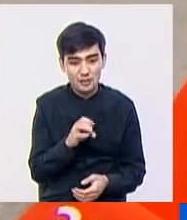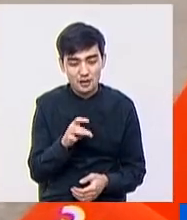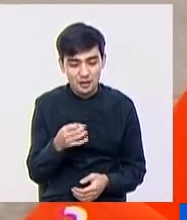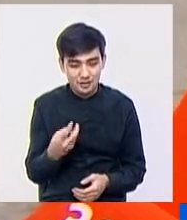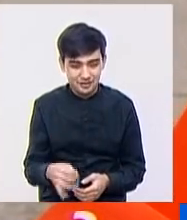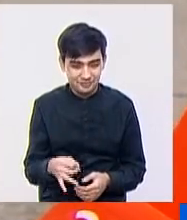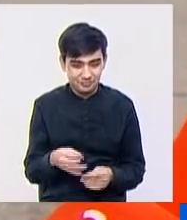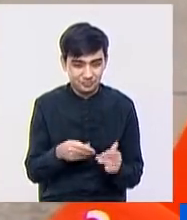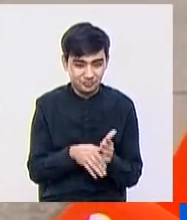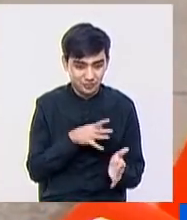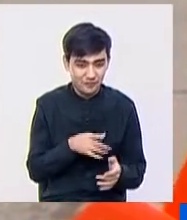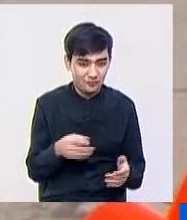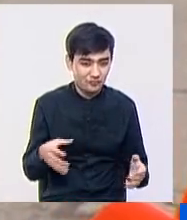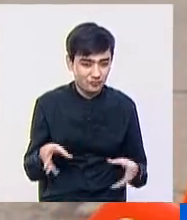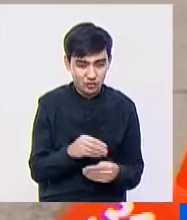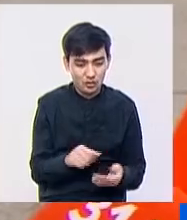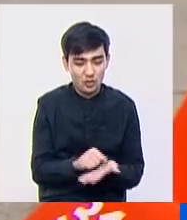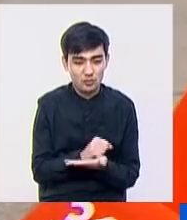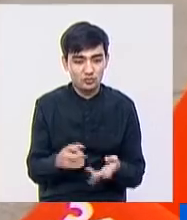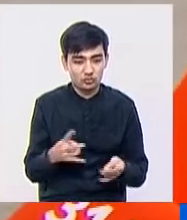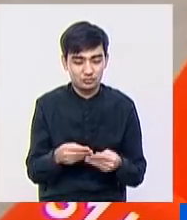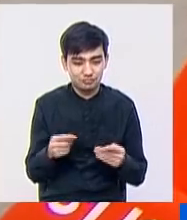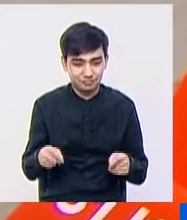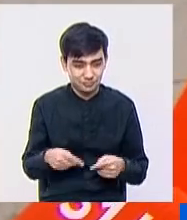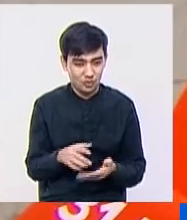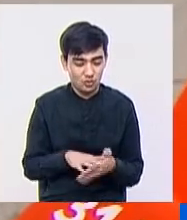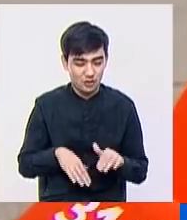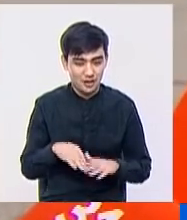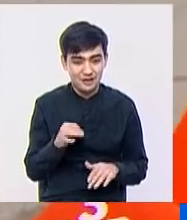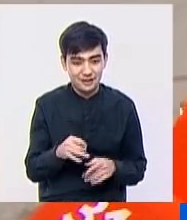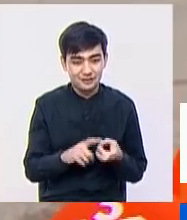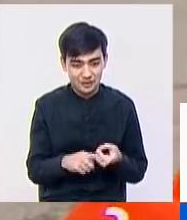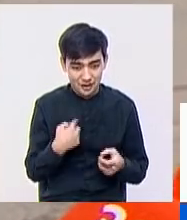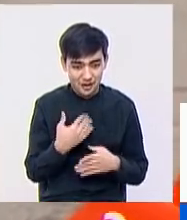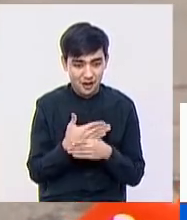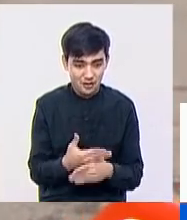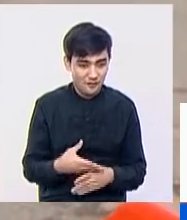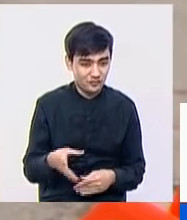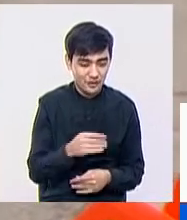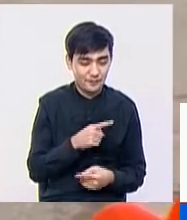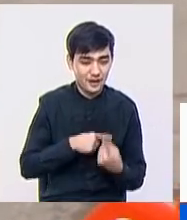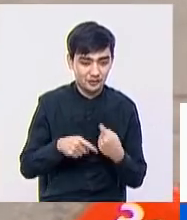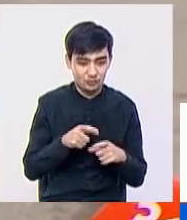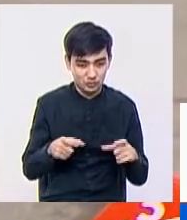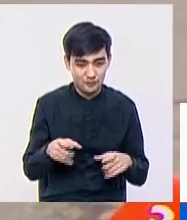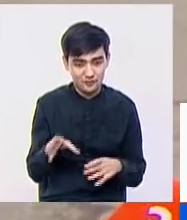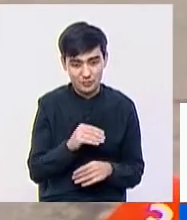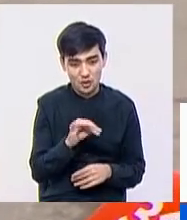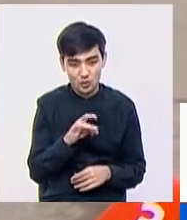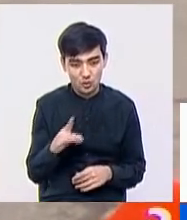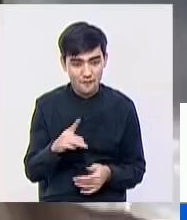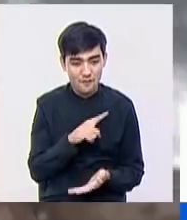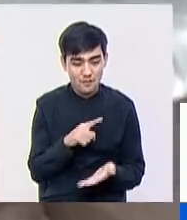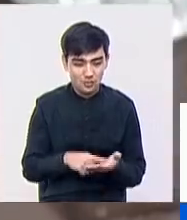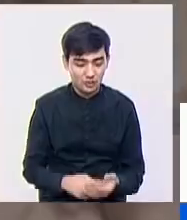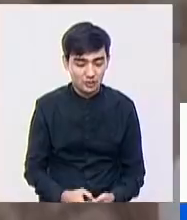тогда это все нужно будет подтвердить документально. В связи с чем я готов помочь всем нашим гражданам по всем юридическим